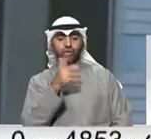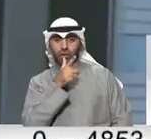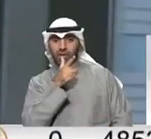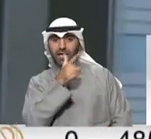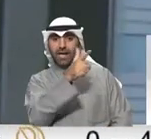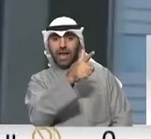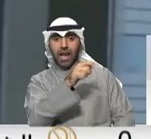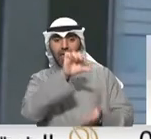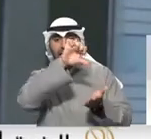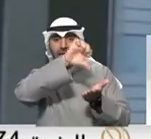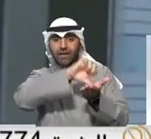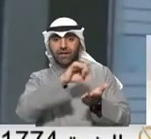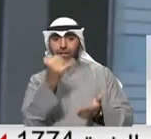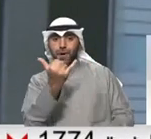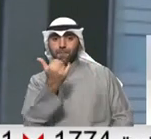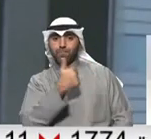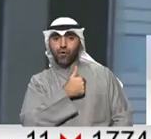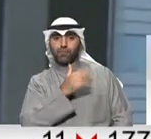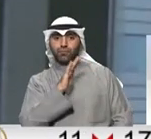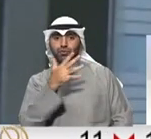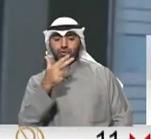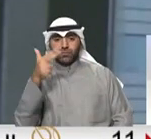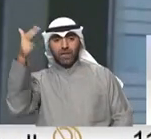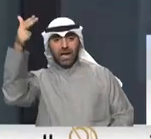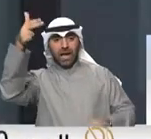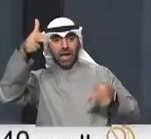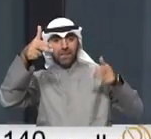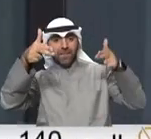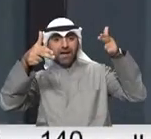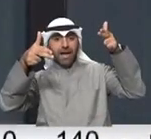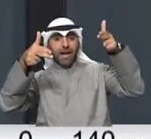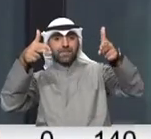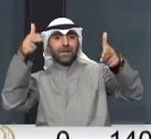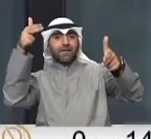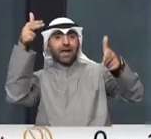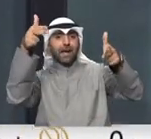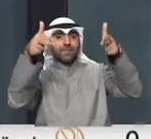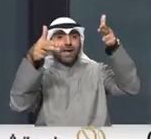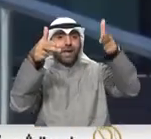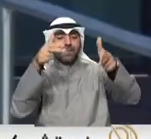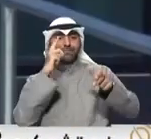للغواصات التي تعمل بالطاقة النووية بين الولايات المتحدة والمملكة